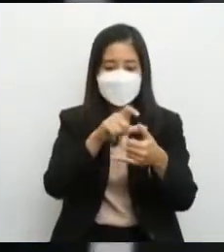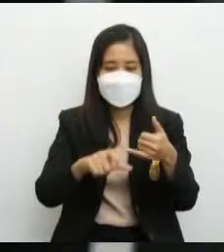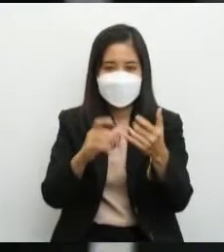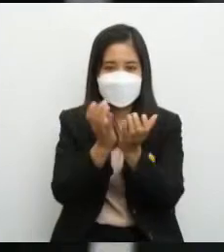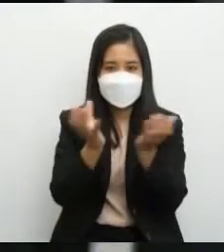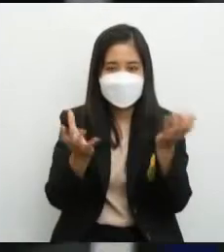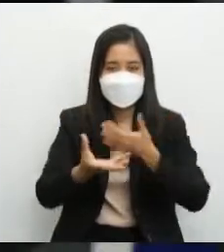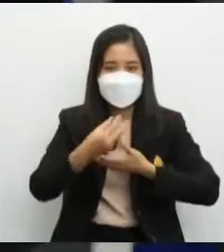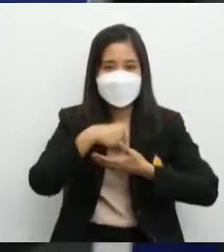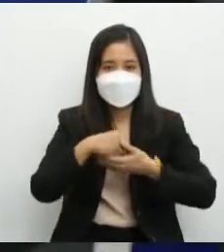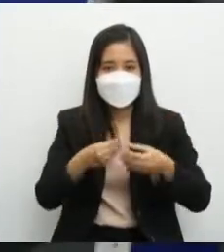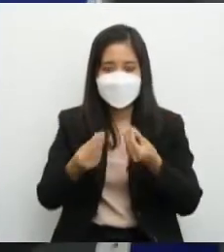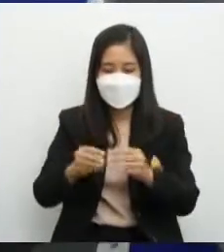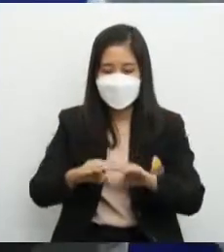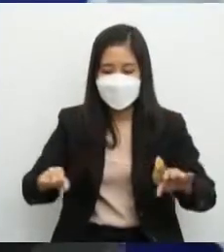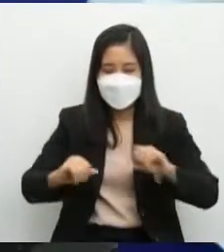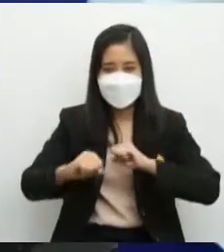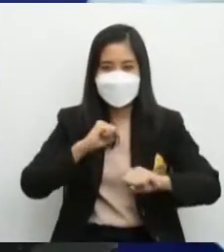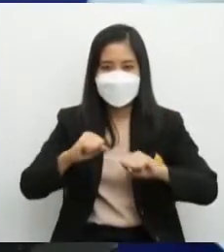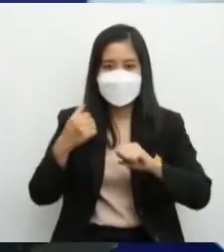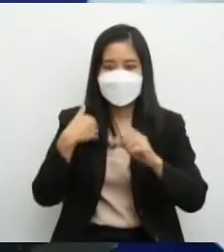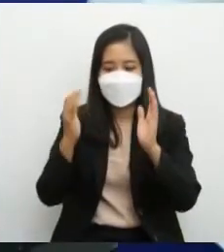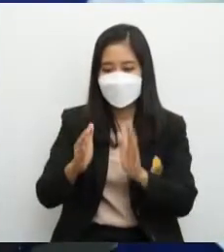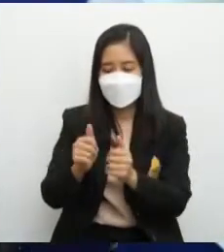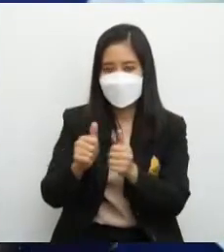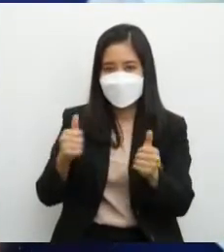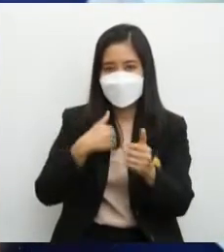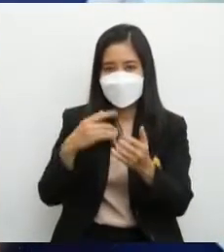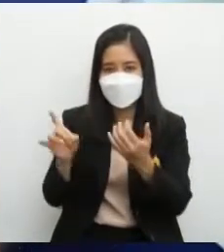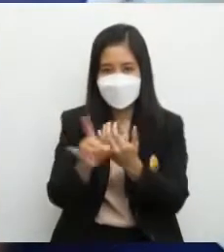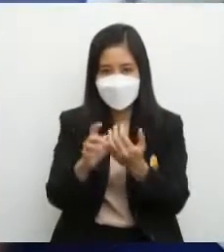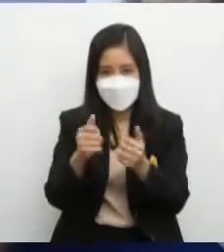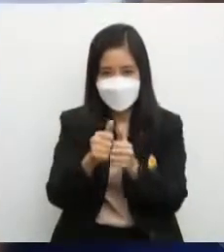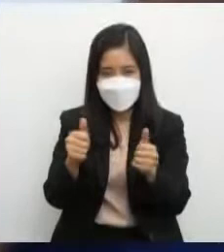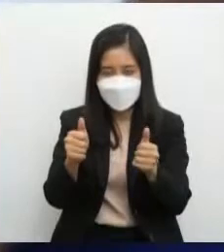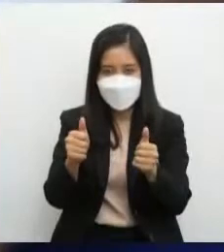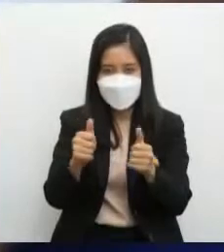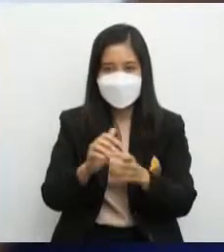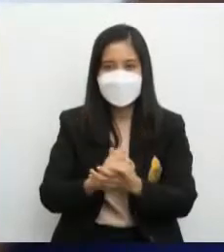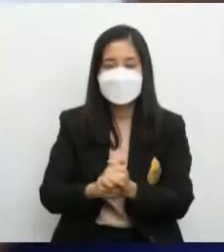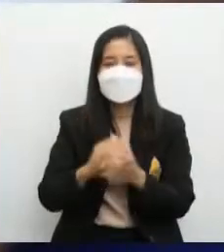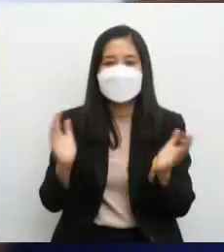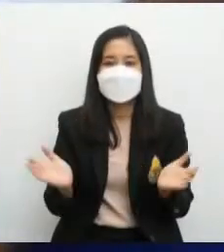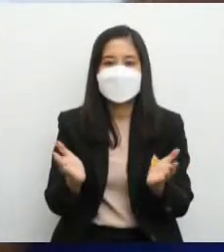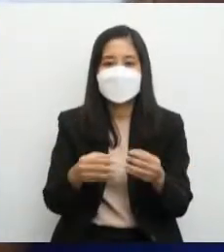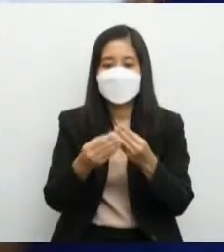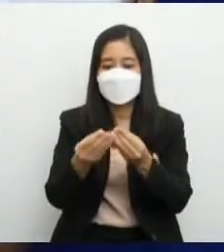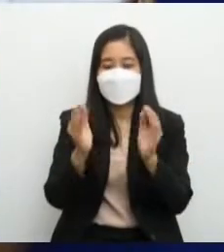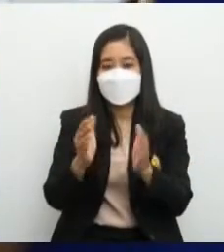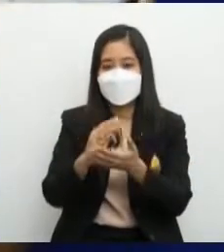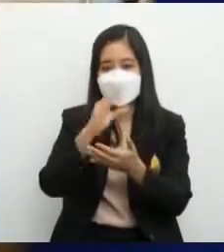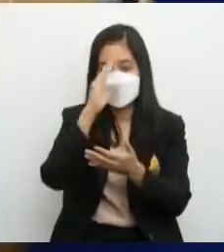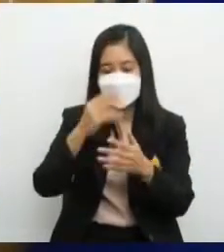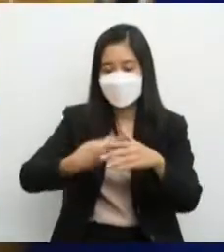ชนให้เป็นพลเมืองที่ดีมีคุณภาพได้เป็นอย่างดีทั้งยังส่งเสริมให้นักเรียนในระดับชั้นประ